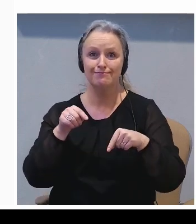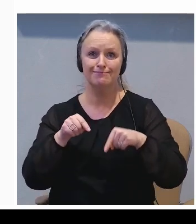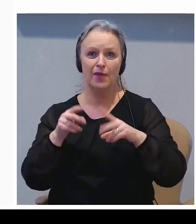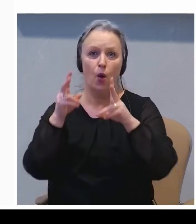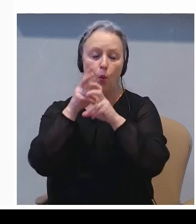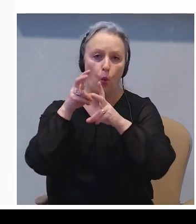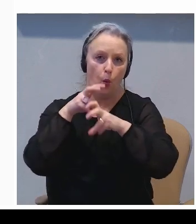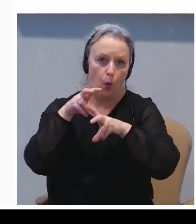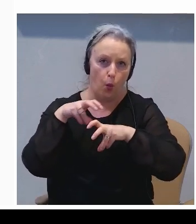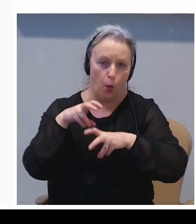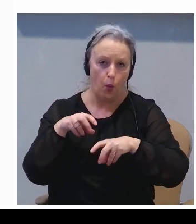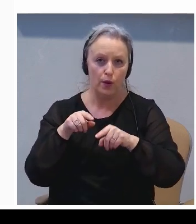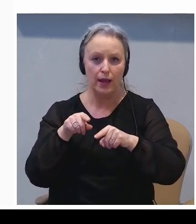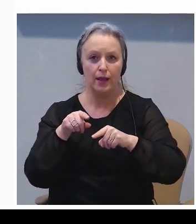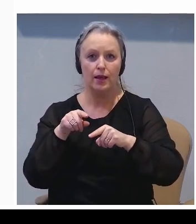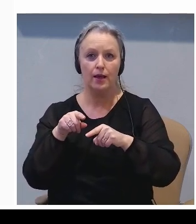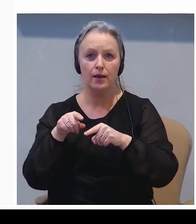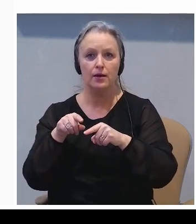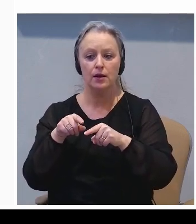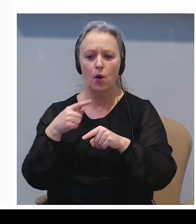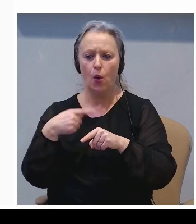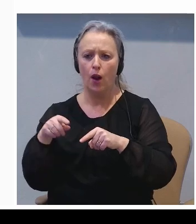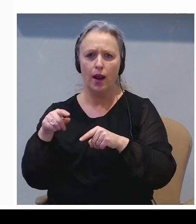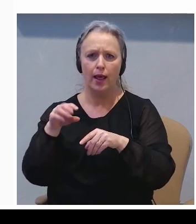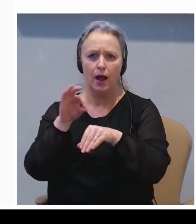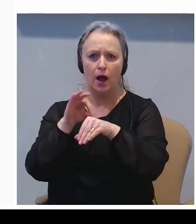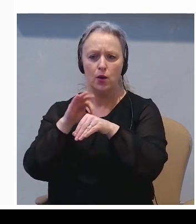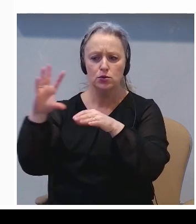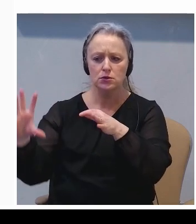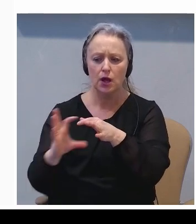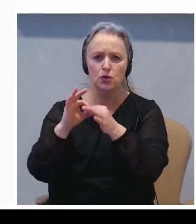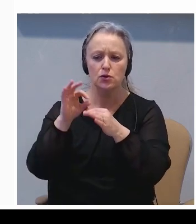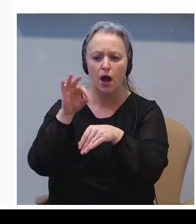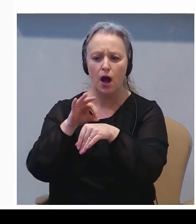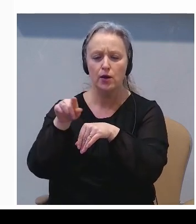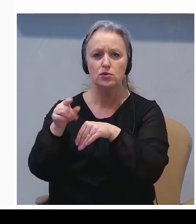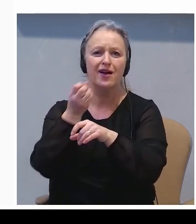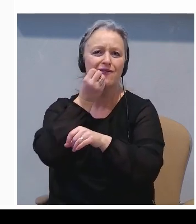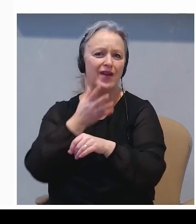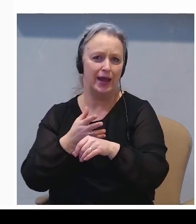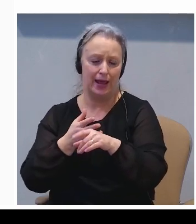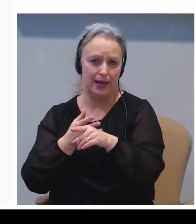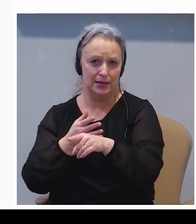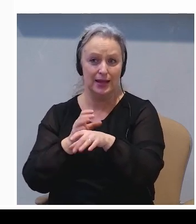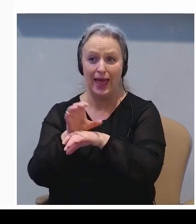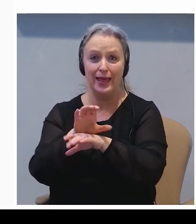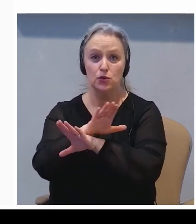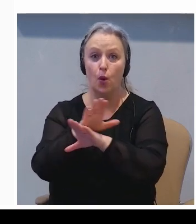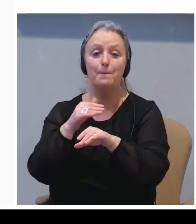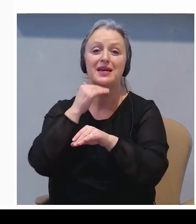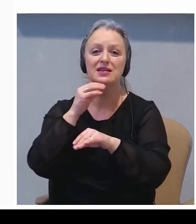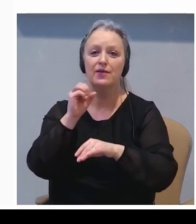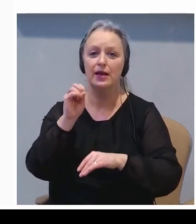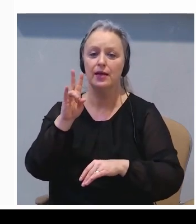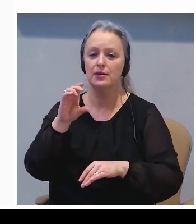we can get the donor cells to haigusega, work, kus but the patient doesn't get veres better ei because toodeta the new piisavalt blood isn't ensüümi. giving any